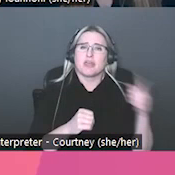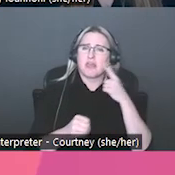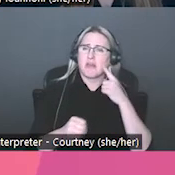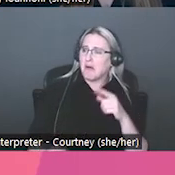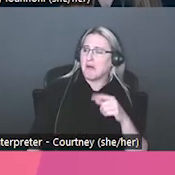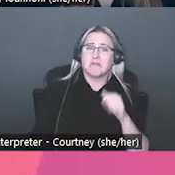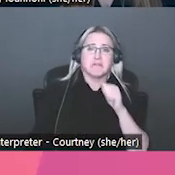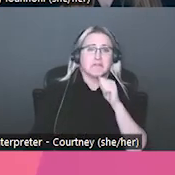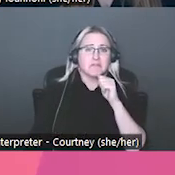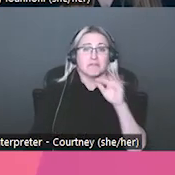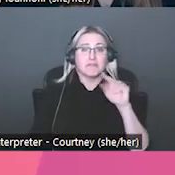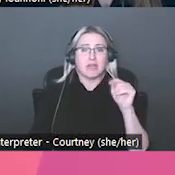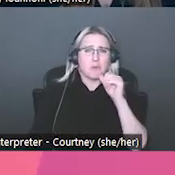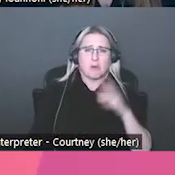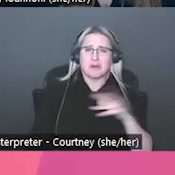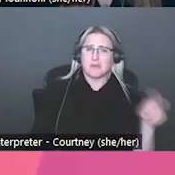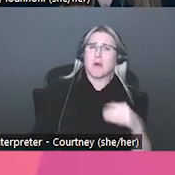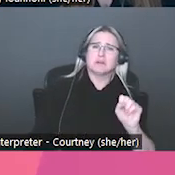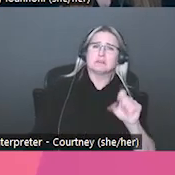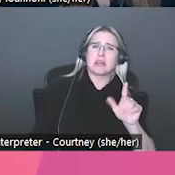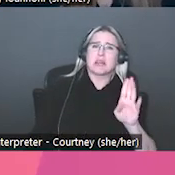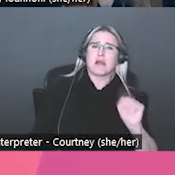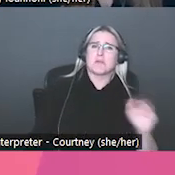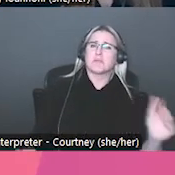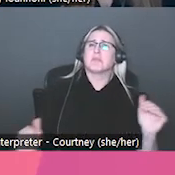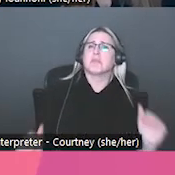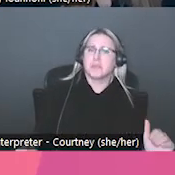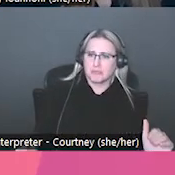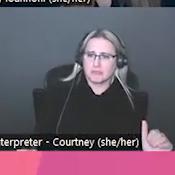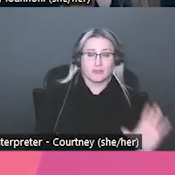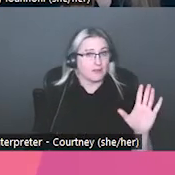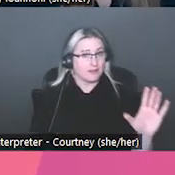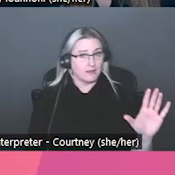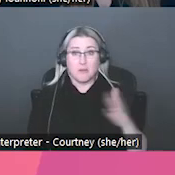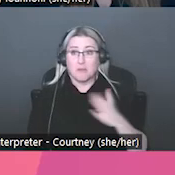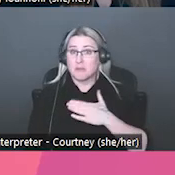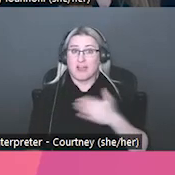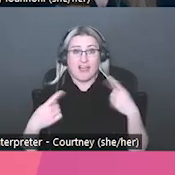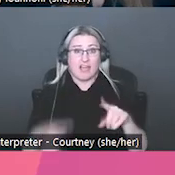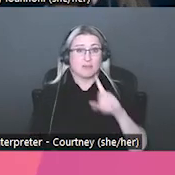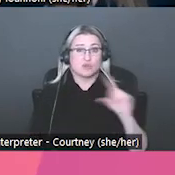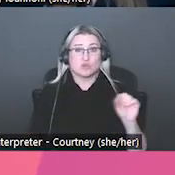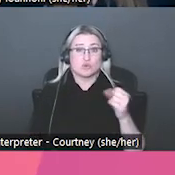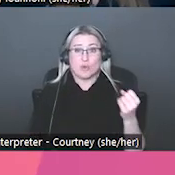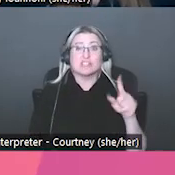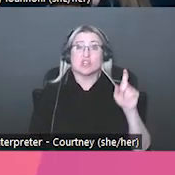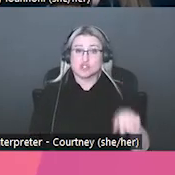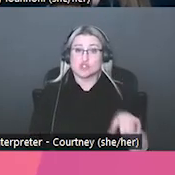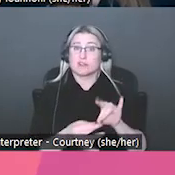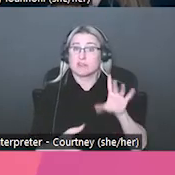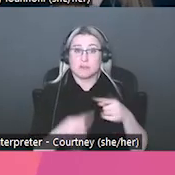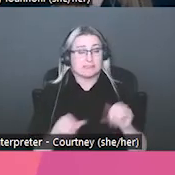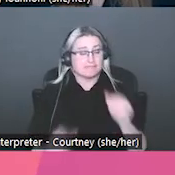Bon, en tant que femme grosse, on y pense toujours pendant qu'on se trouve dans des relations. Et moi, j'ai eu tout un éventail